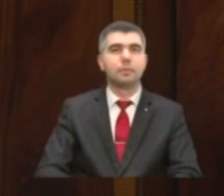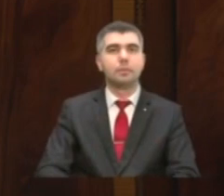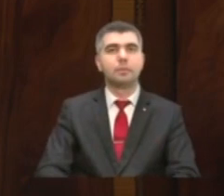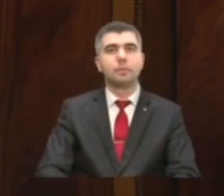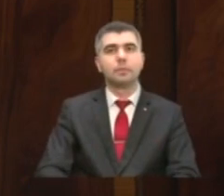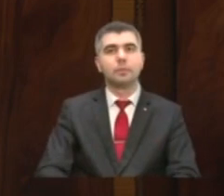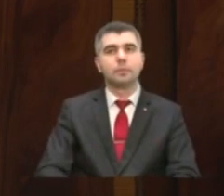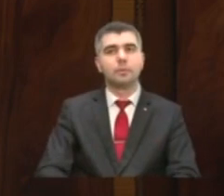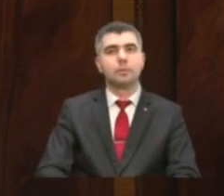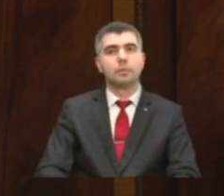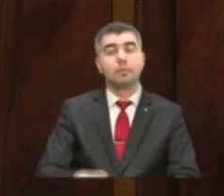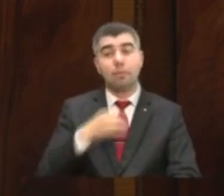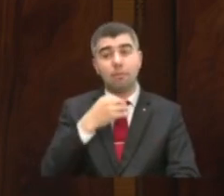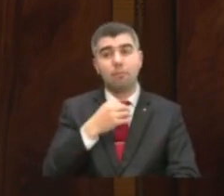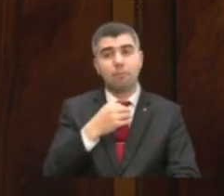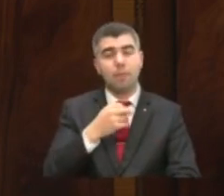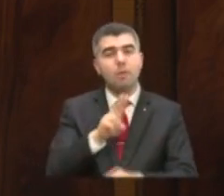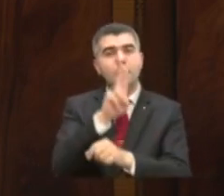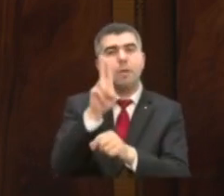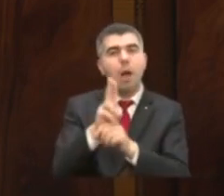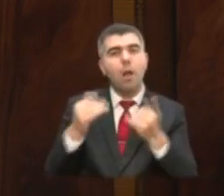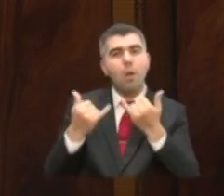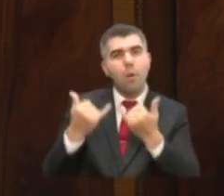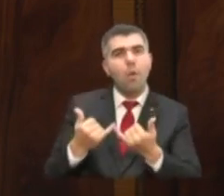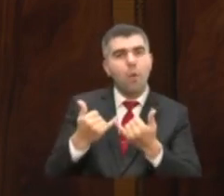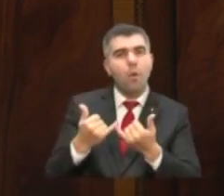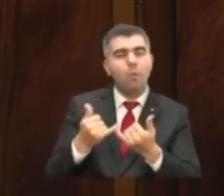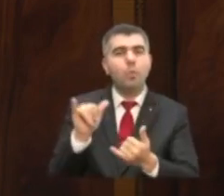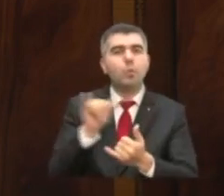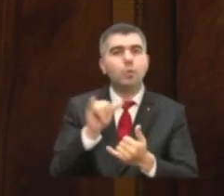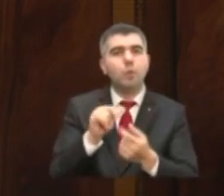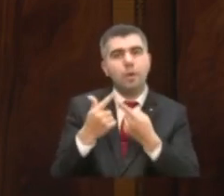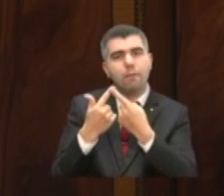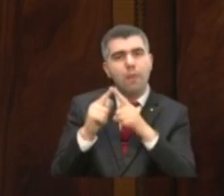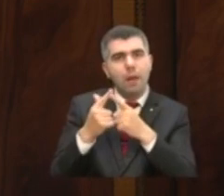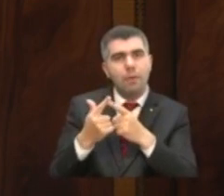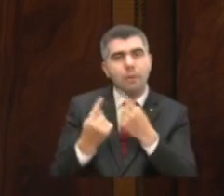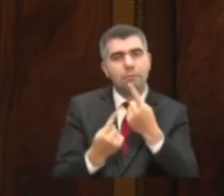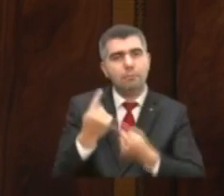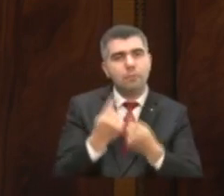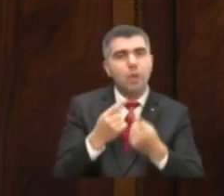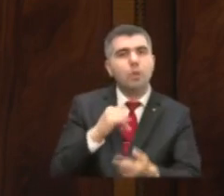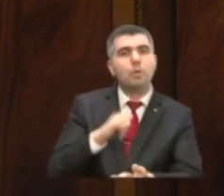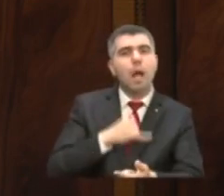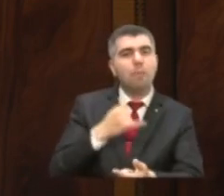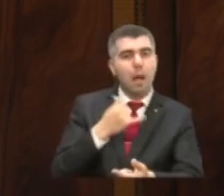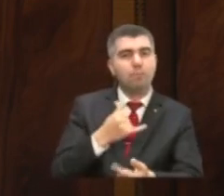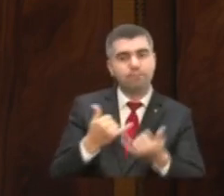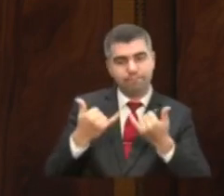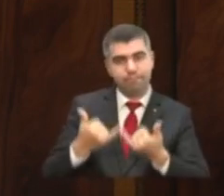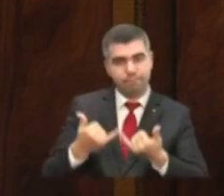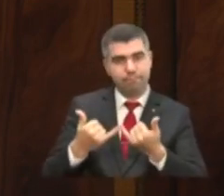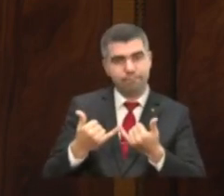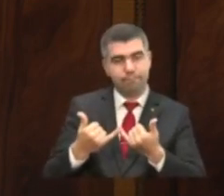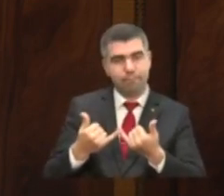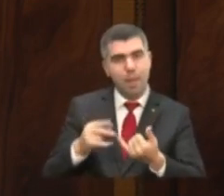الحكومة، نسائلكم اليوم من يتحمل مسؤولية الواقع المرير الذي وصل إليه حال الشباب ببلادنا؟ ولعل خير دليل